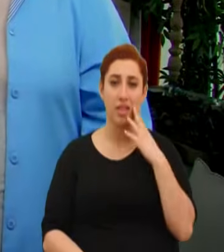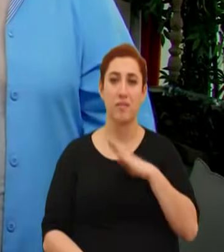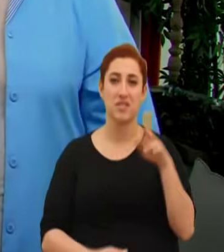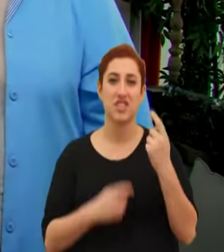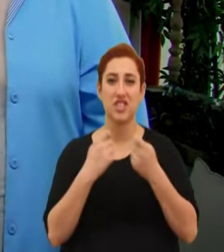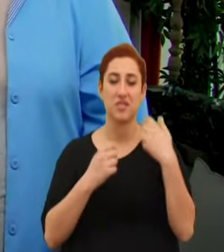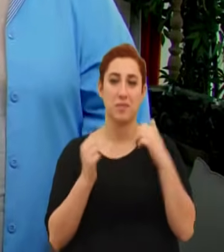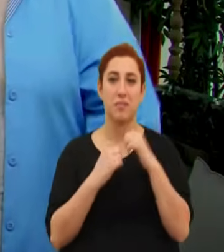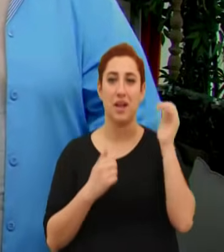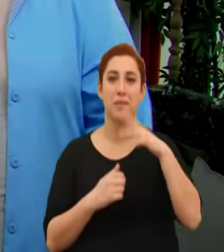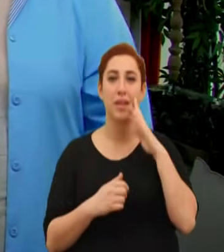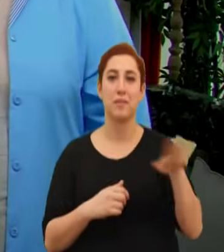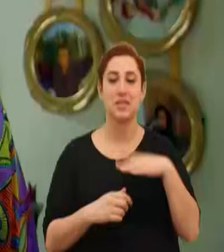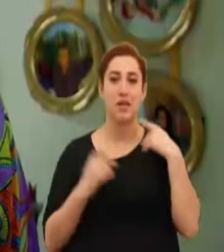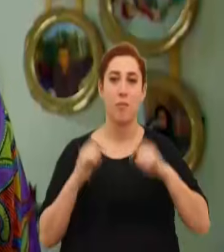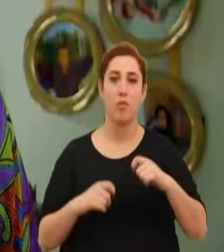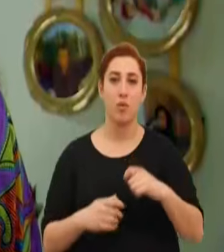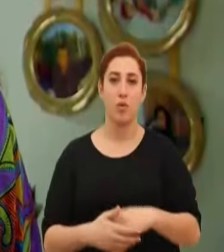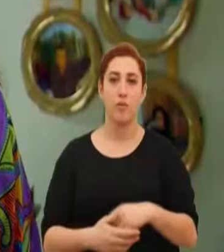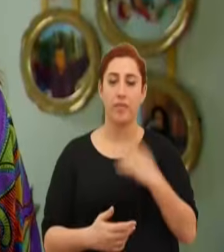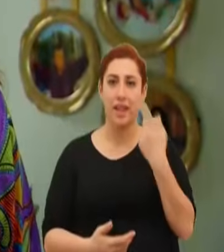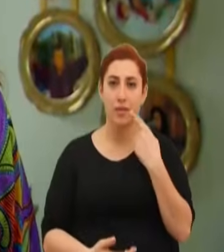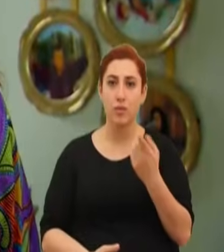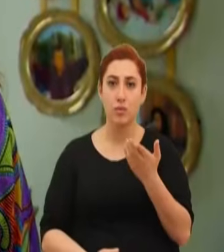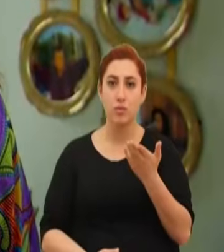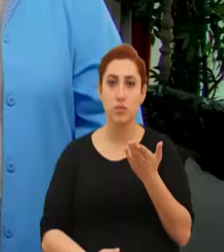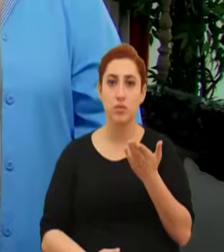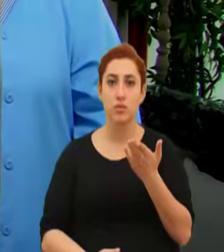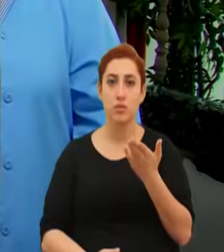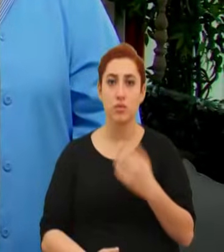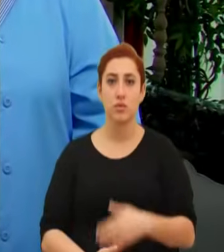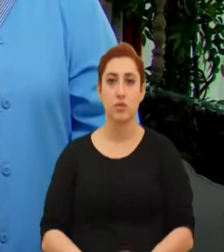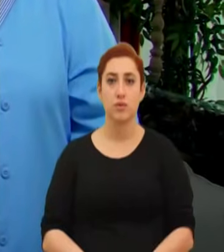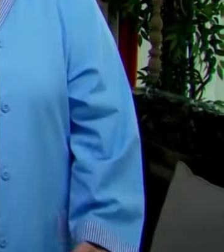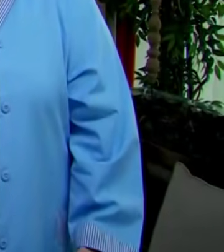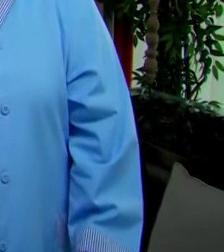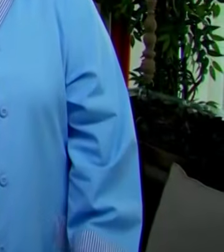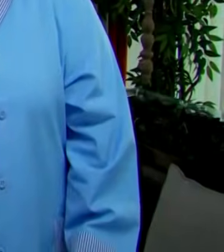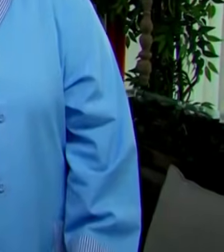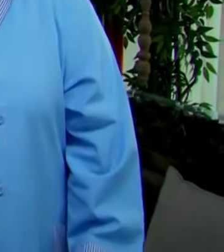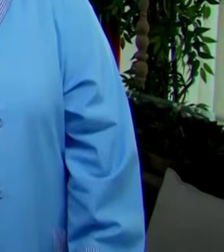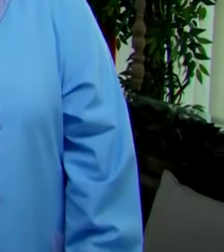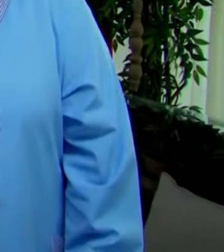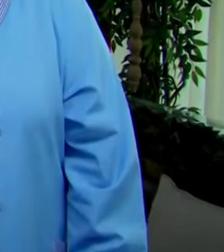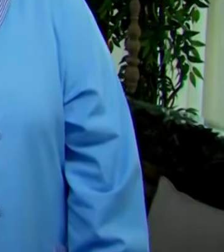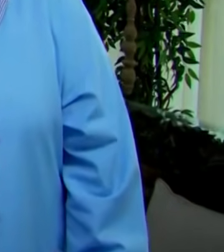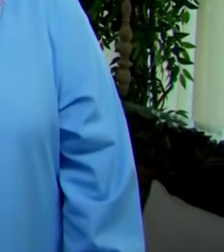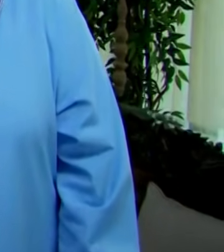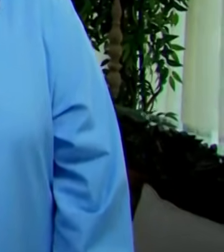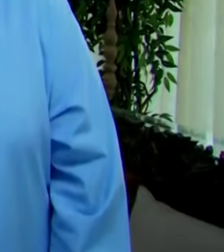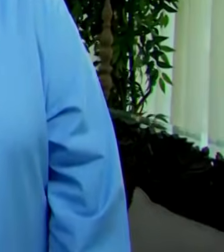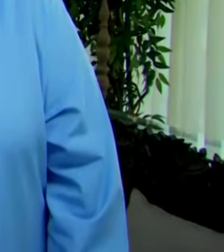Temizlik şirketiyle geldim, temizlik yapıyorum. Ne diyorsunuz? Dertli dertli içini çeken Badire'nin